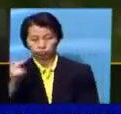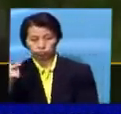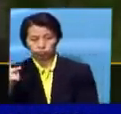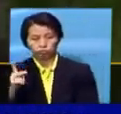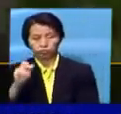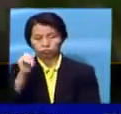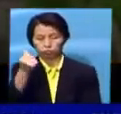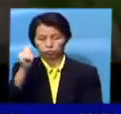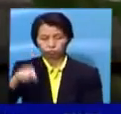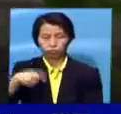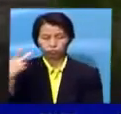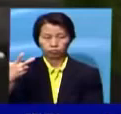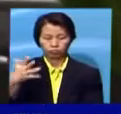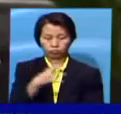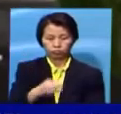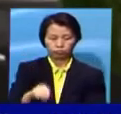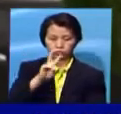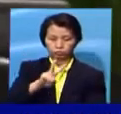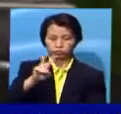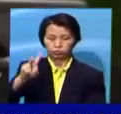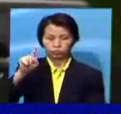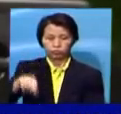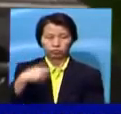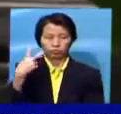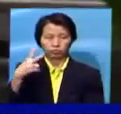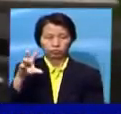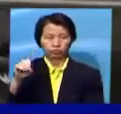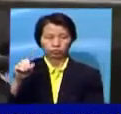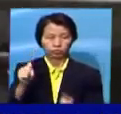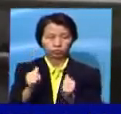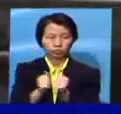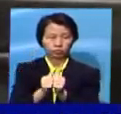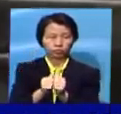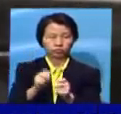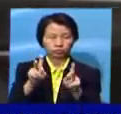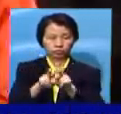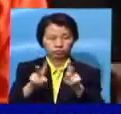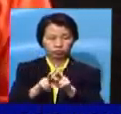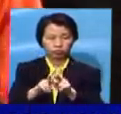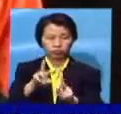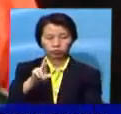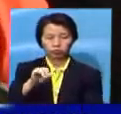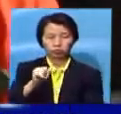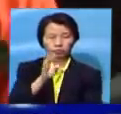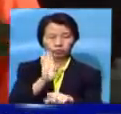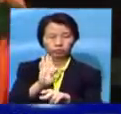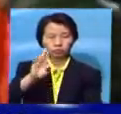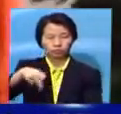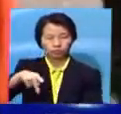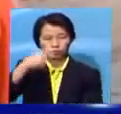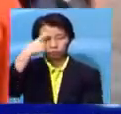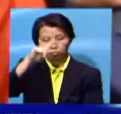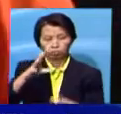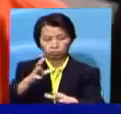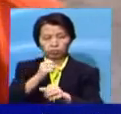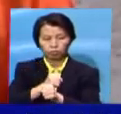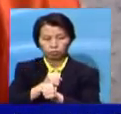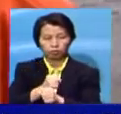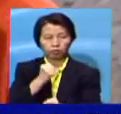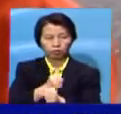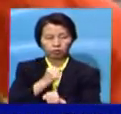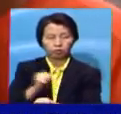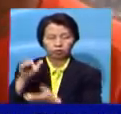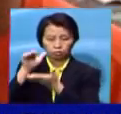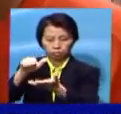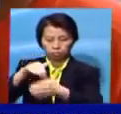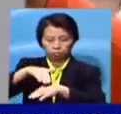2013 dan 22 Oktober 2013 di kampung bellahan tampuk Rengit Batu Pahat ia bagi mendapatkan kerja membekal